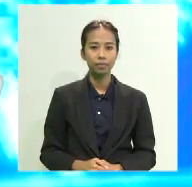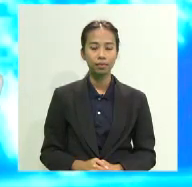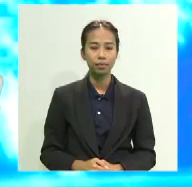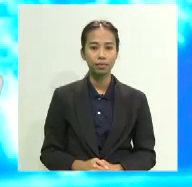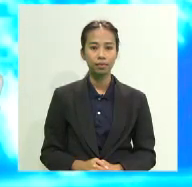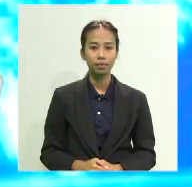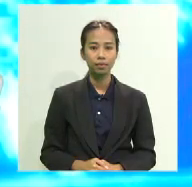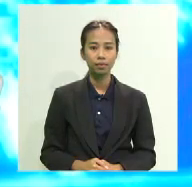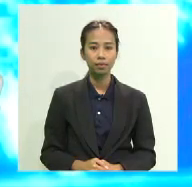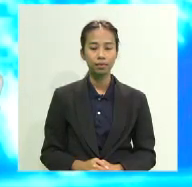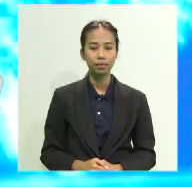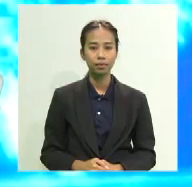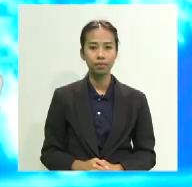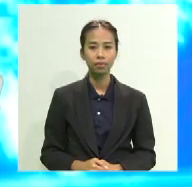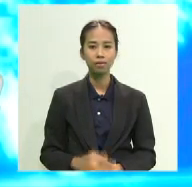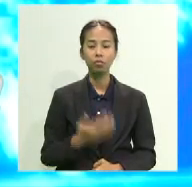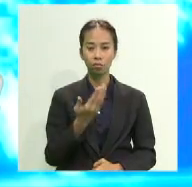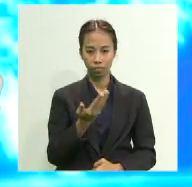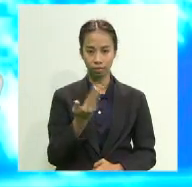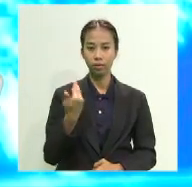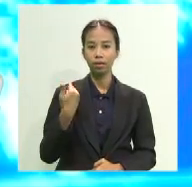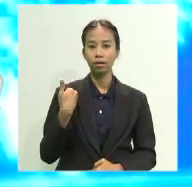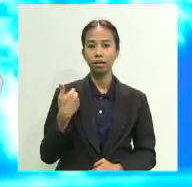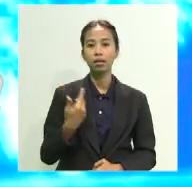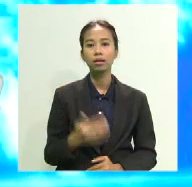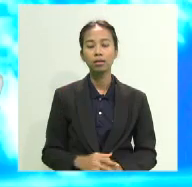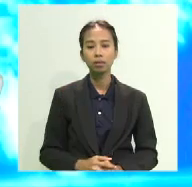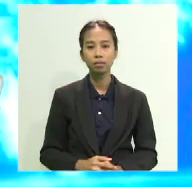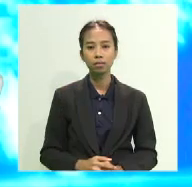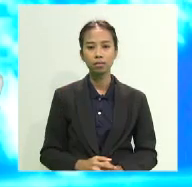ปสู่อนาคตนะครับวันนี้ก็หลักการทั้งนั้นนะ